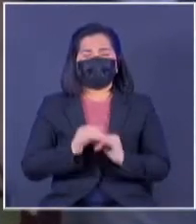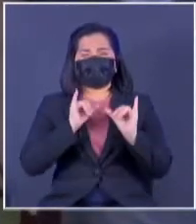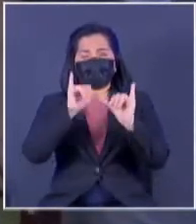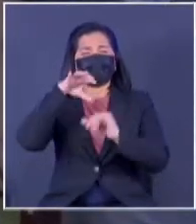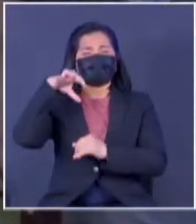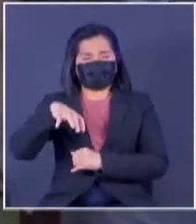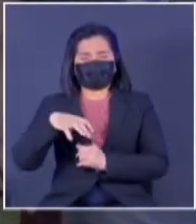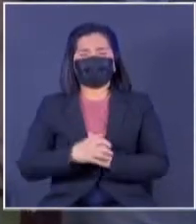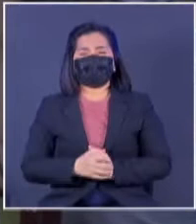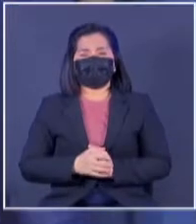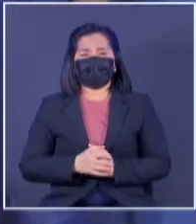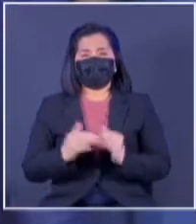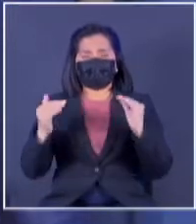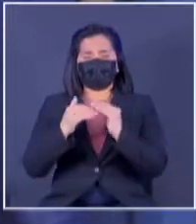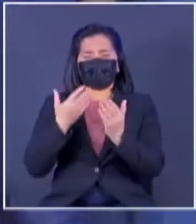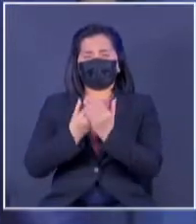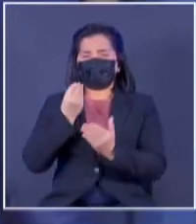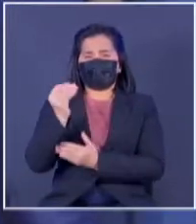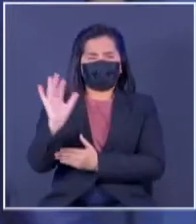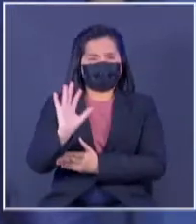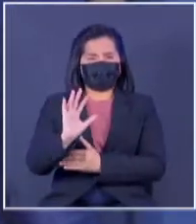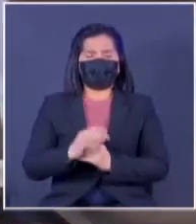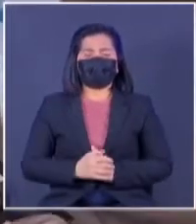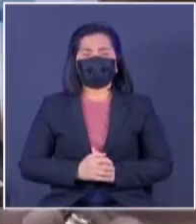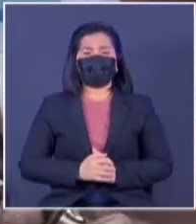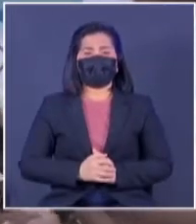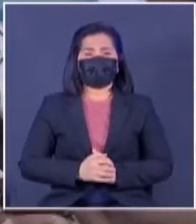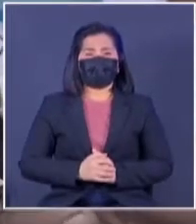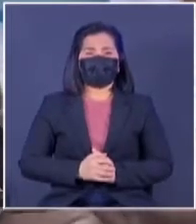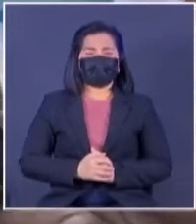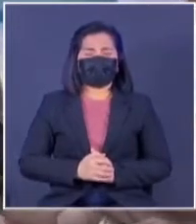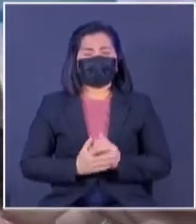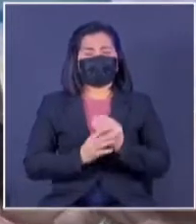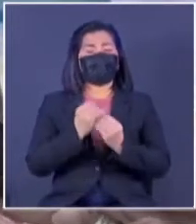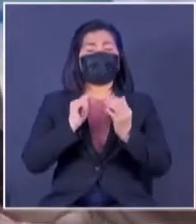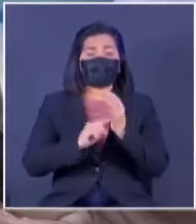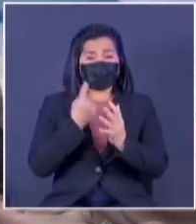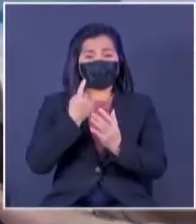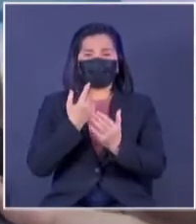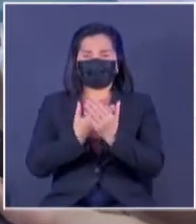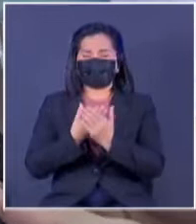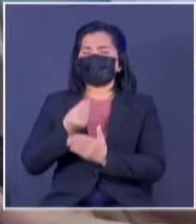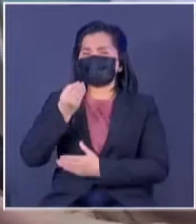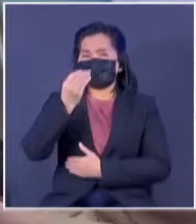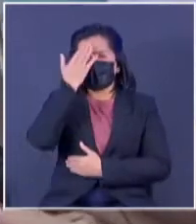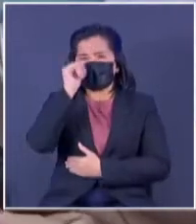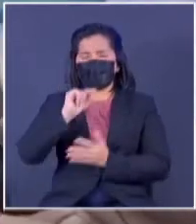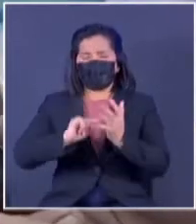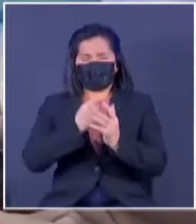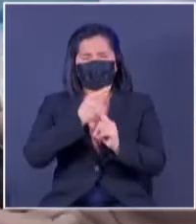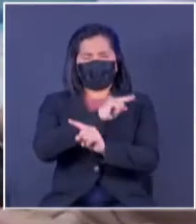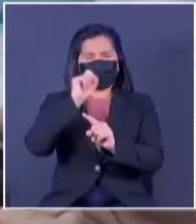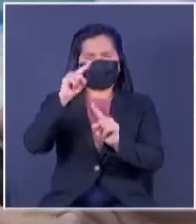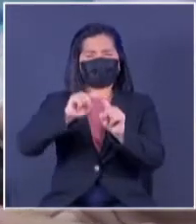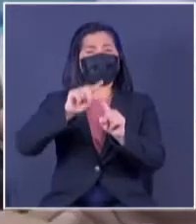อาศัยก็จะไม่ได้รับเงินชดเชยดังกล่าวครับ ซึ่งอันนี้เพิ่งเป็นสัปดาห์แรกที่เราออกมาจ่ายเพราะว่าเราเพิ่งตัดจ่ายเมื่อวันศุกร์ที่